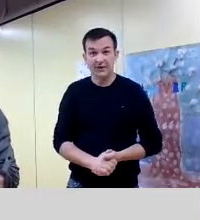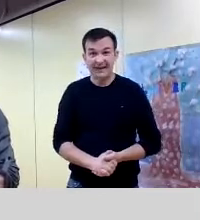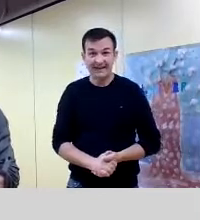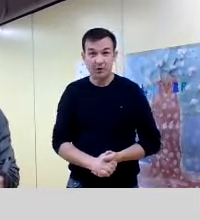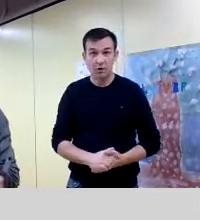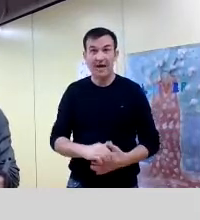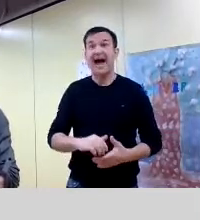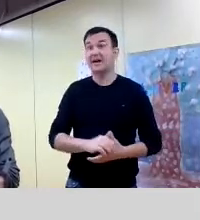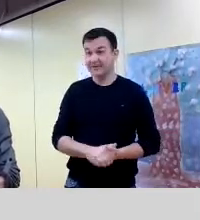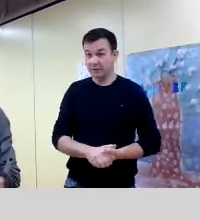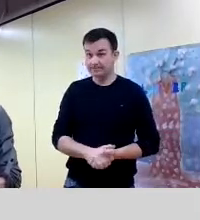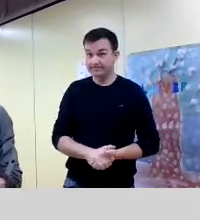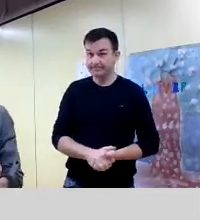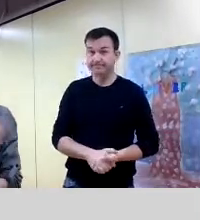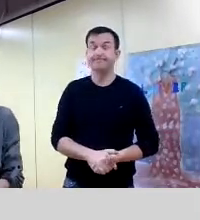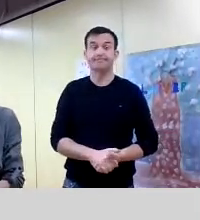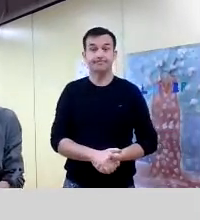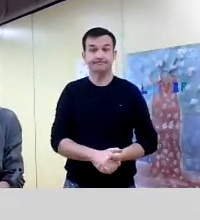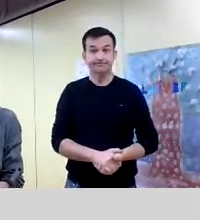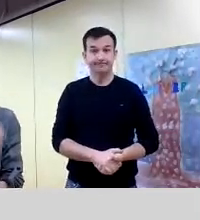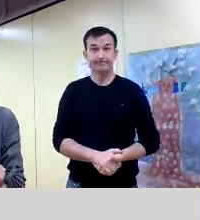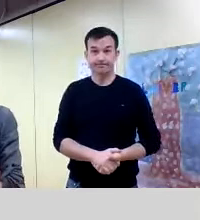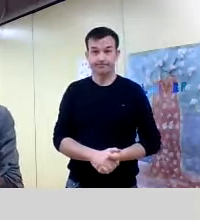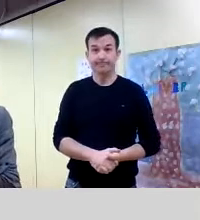Je vais à l'école à vélo. Oui, mais fais